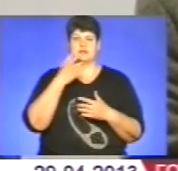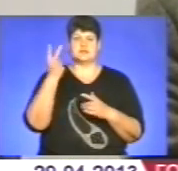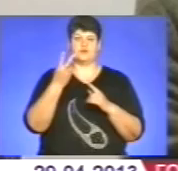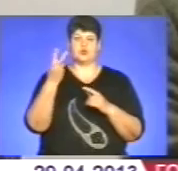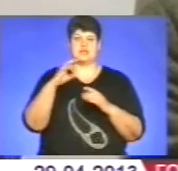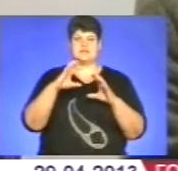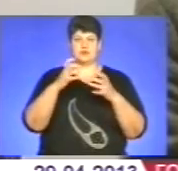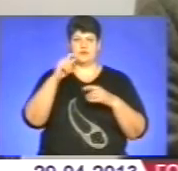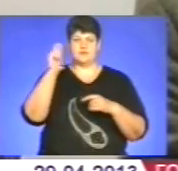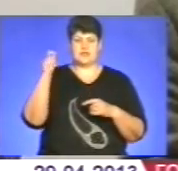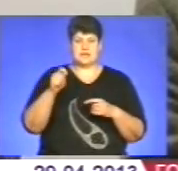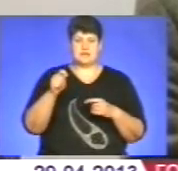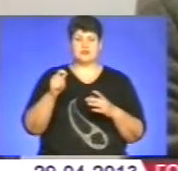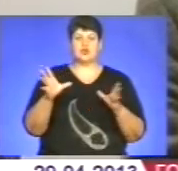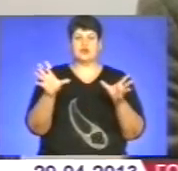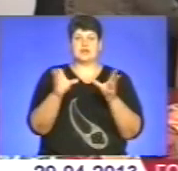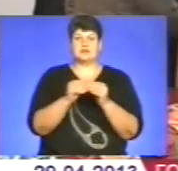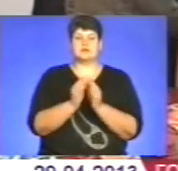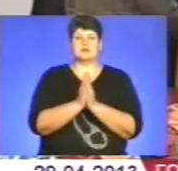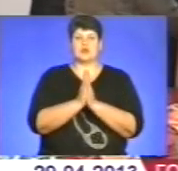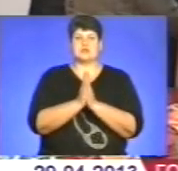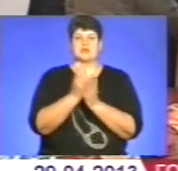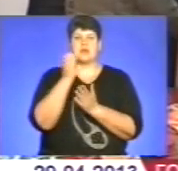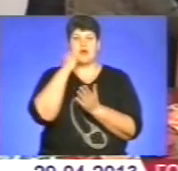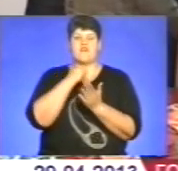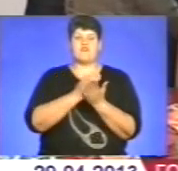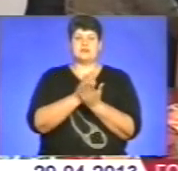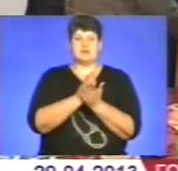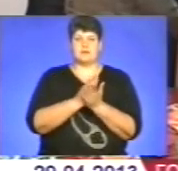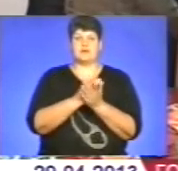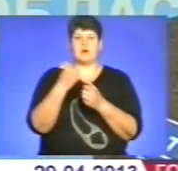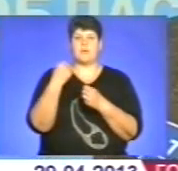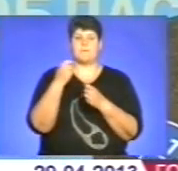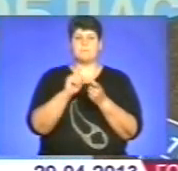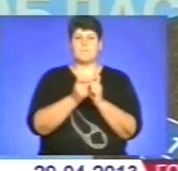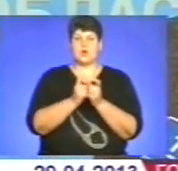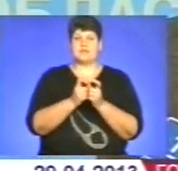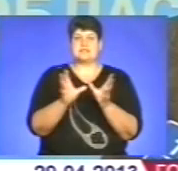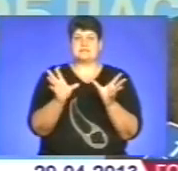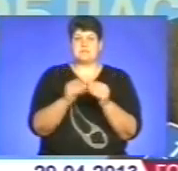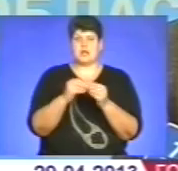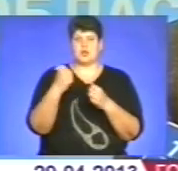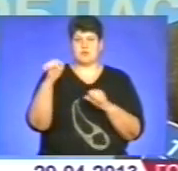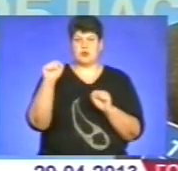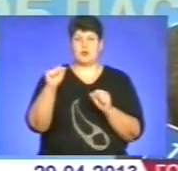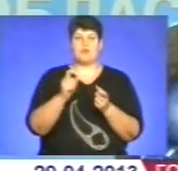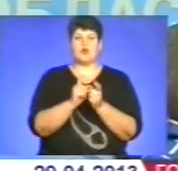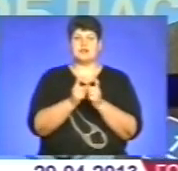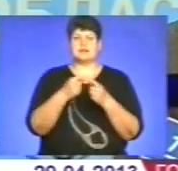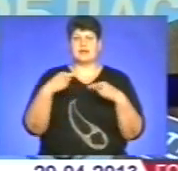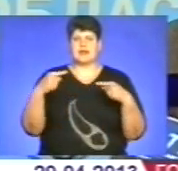До єдності закликають і ветерани, адже боролися за спільну перемогу. Боролися на різних фронтах,